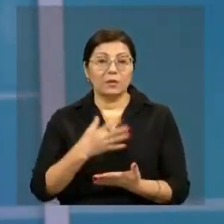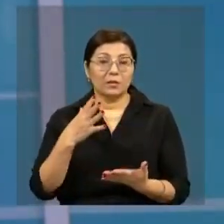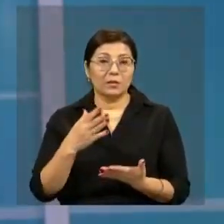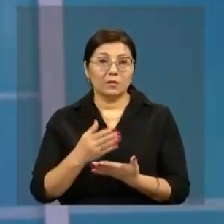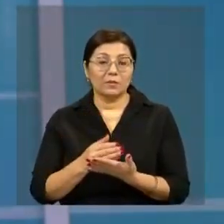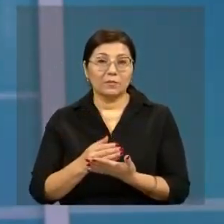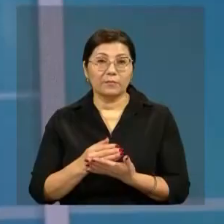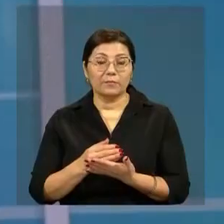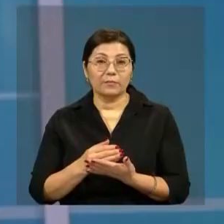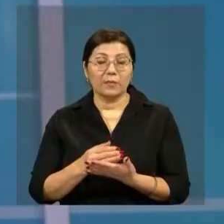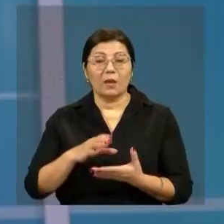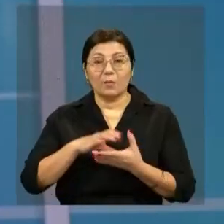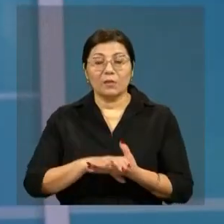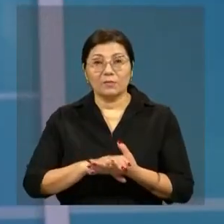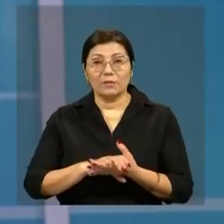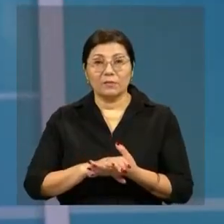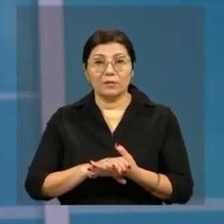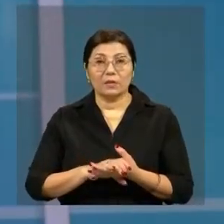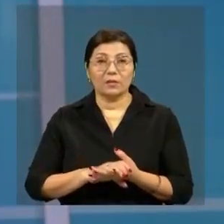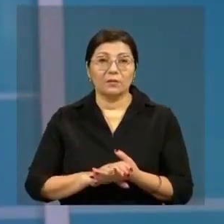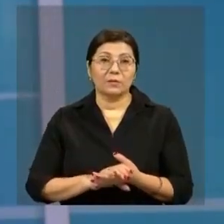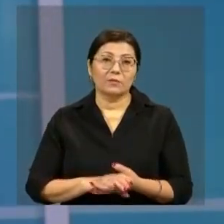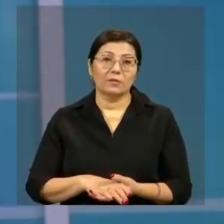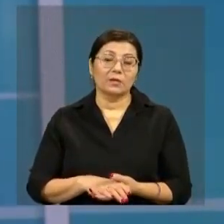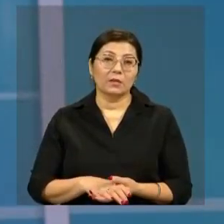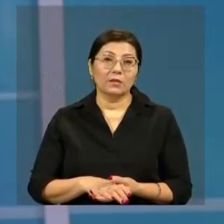нетворкинг. Познакомилась с очень крутыми людьми, прям классными.